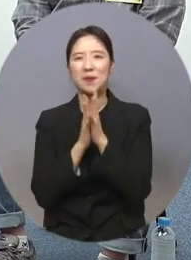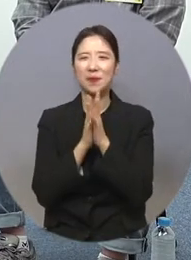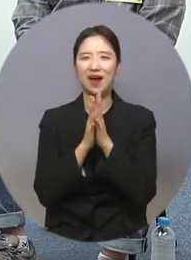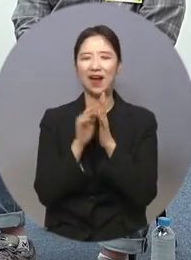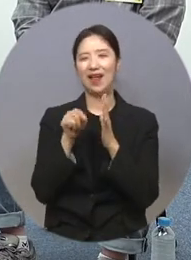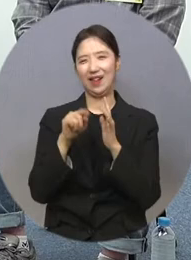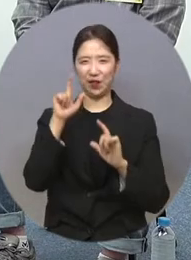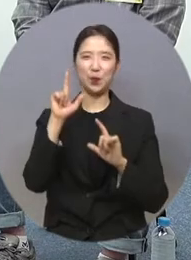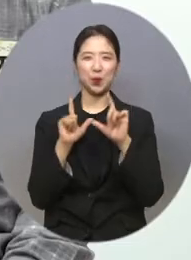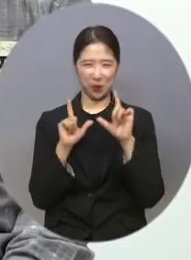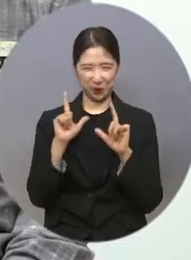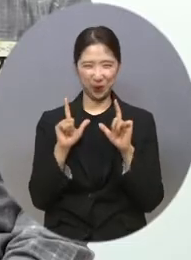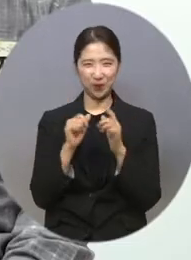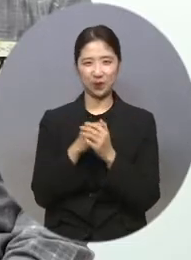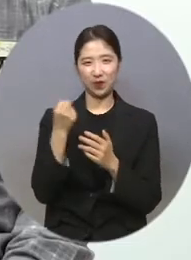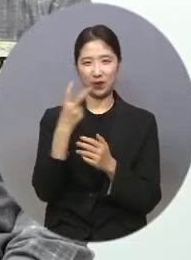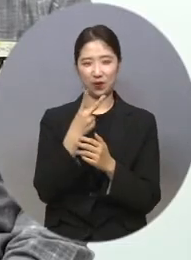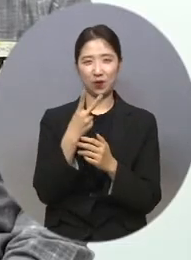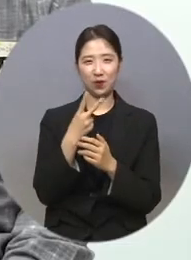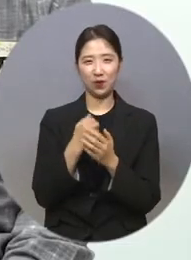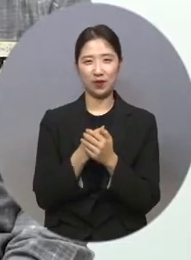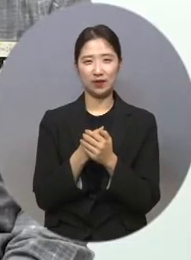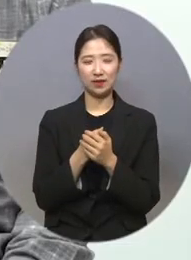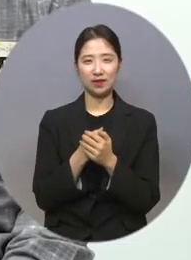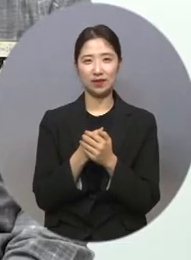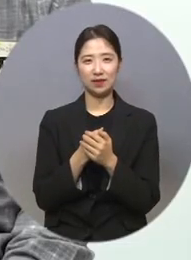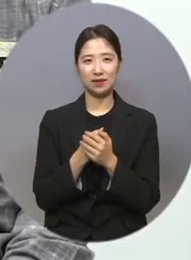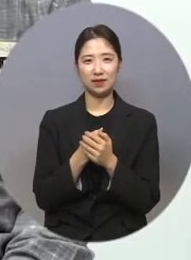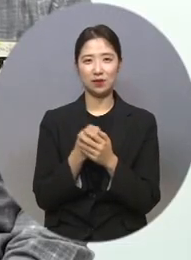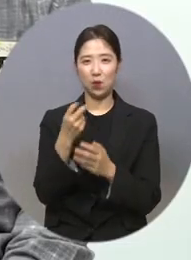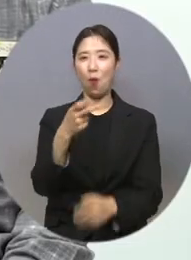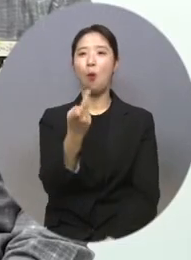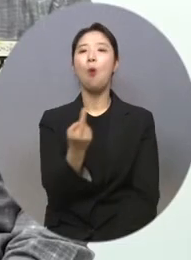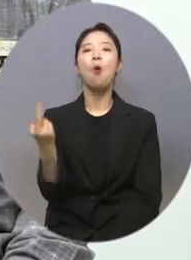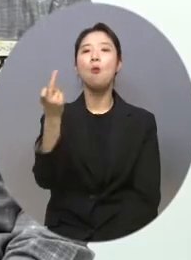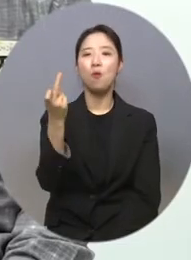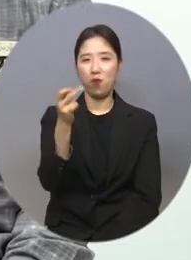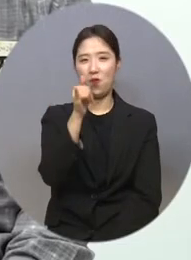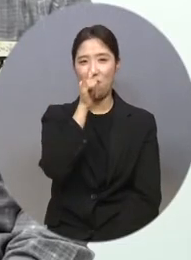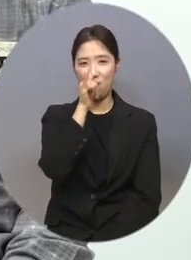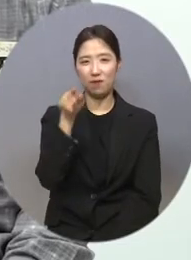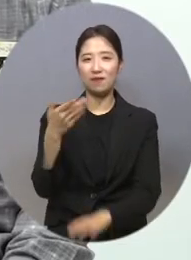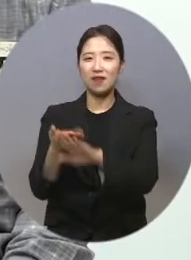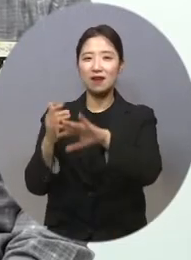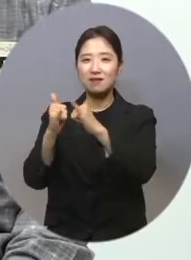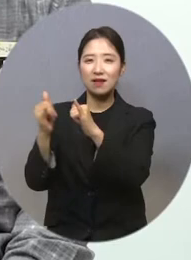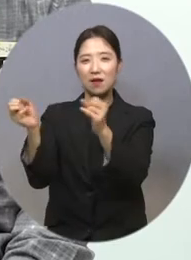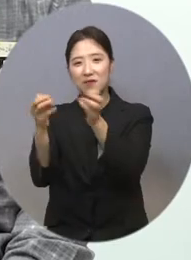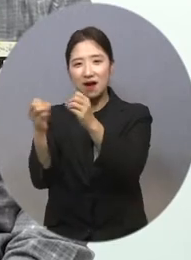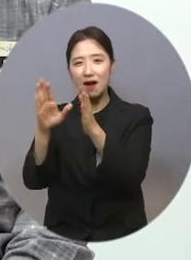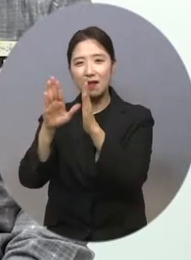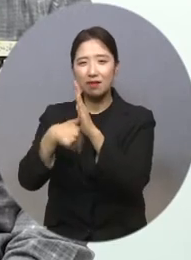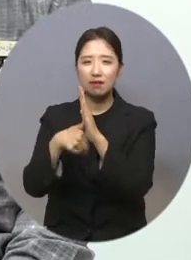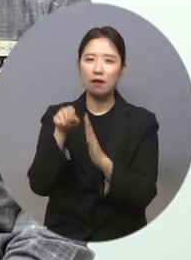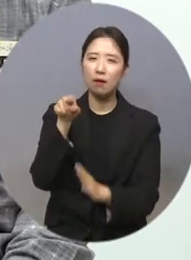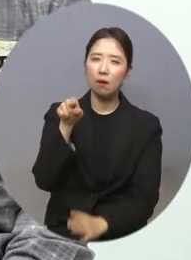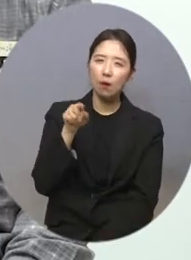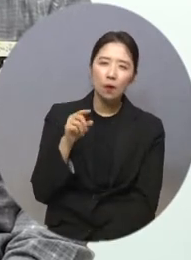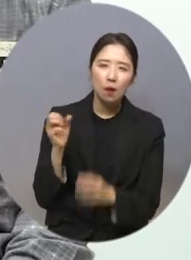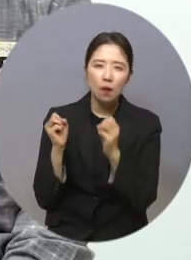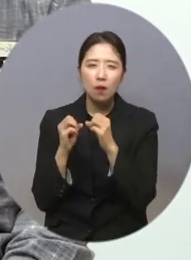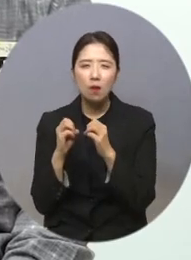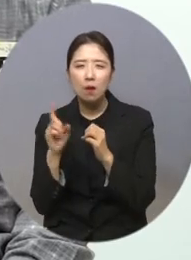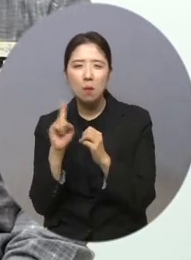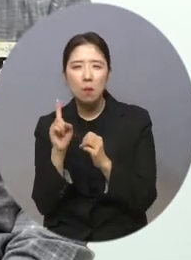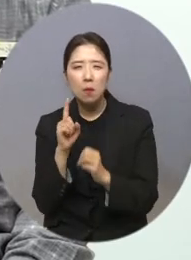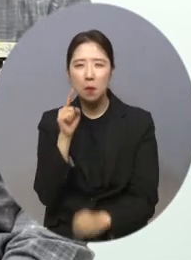부분이나 그리고 그 다른 오빠가 있잖아요. 오빠가 다른 사람들하고 얘기할 때도 계속 이렇게 무슨 얘기를 하나